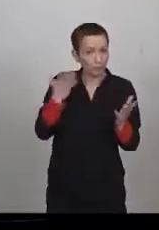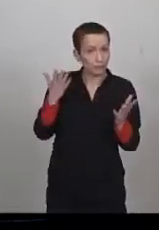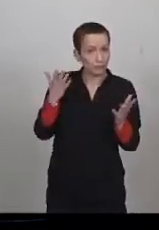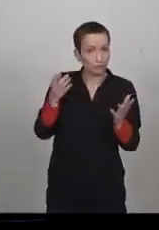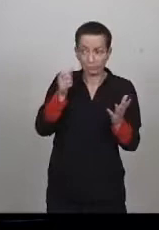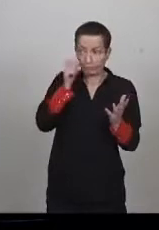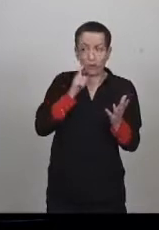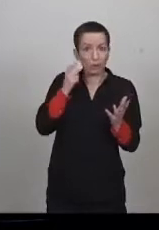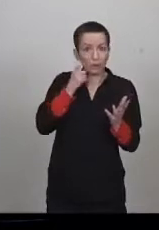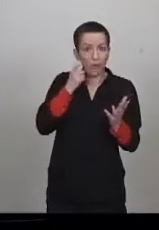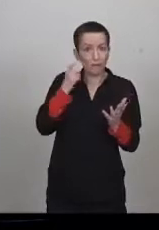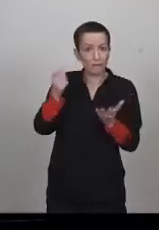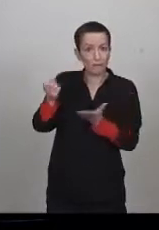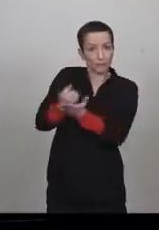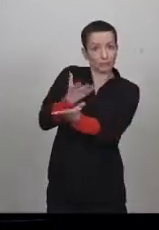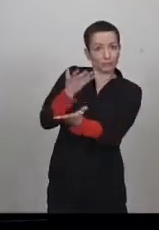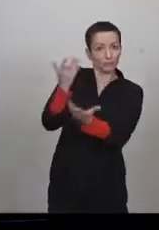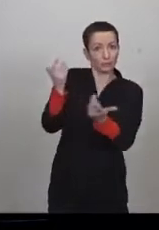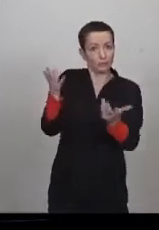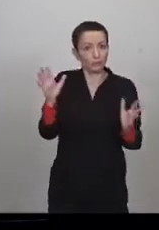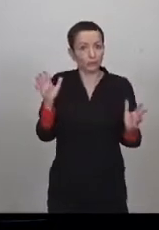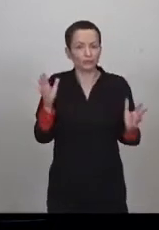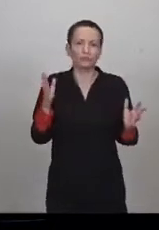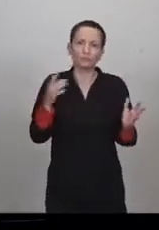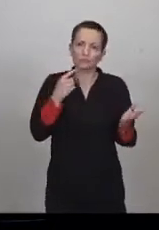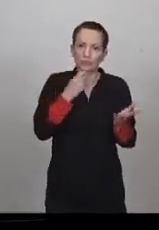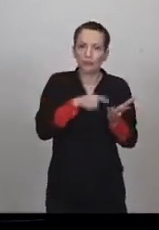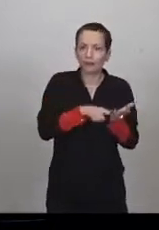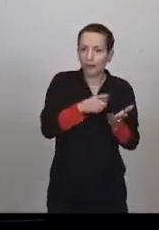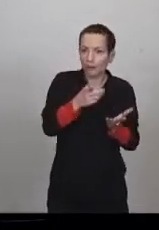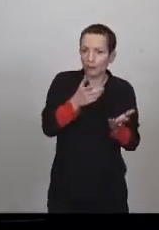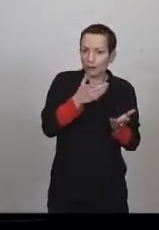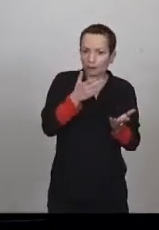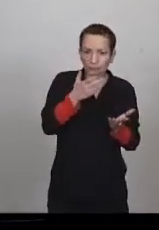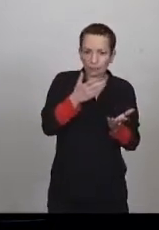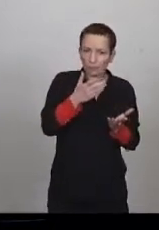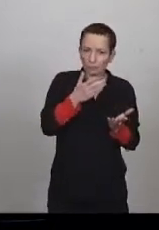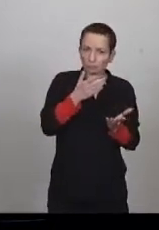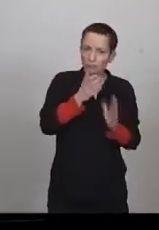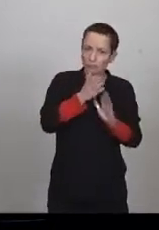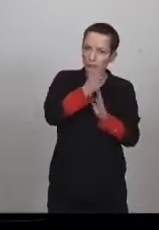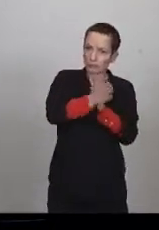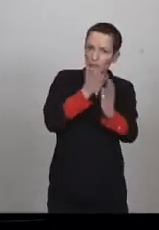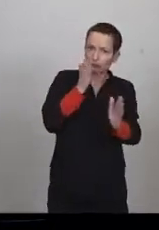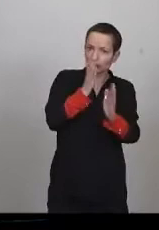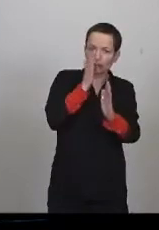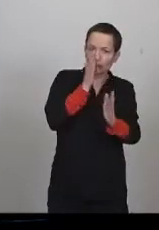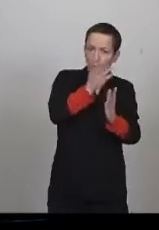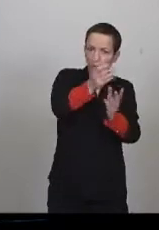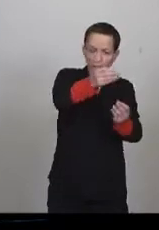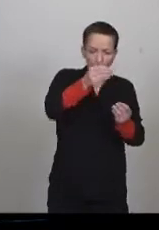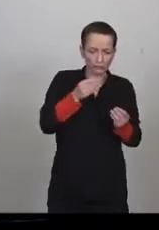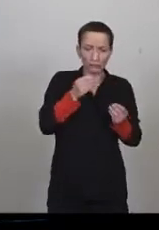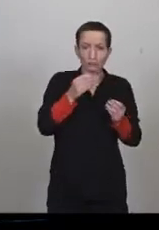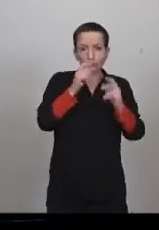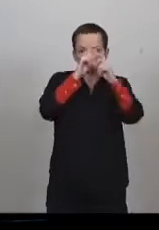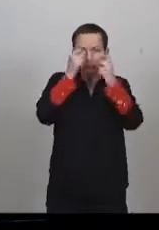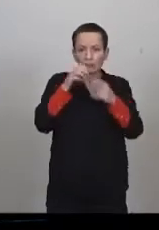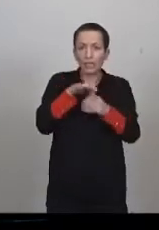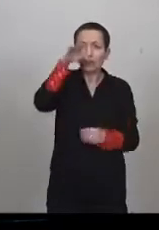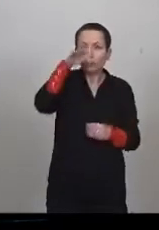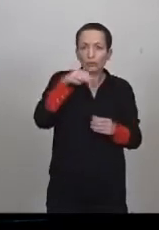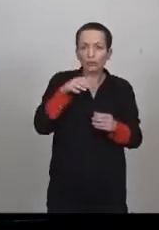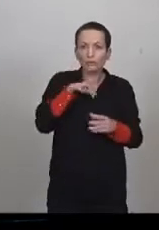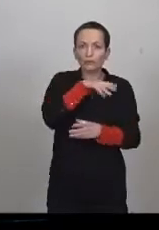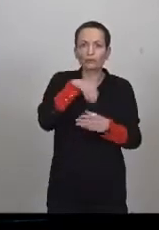transmis. Nous aurions évidemment préféré en avoir connaissance directement, ne serait-ce qu'en tant qu'élu siégeant, je ne